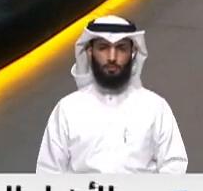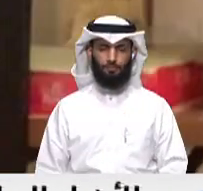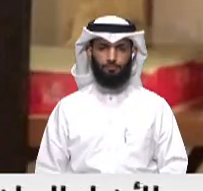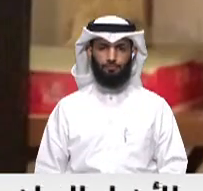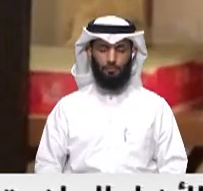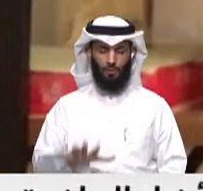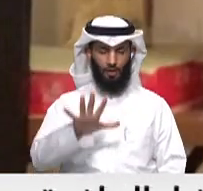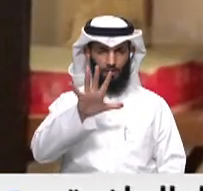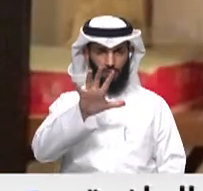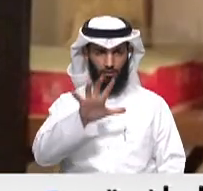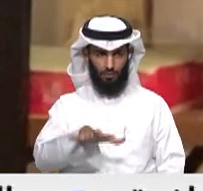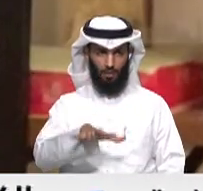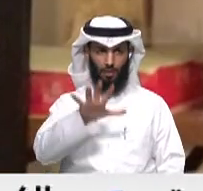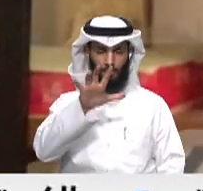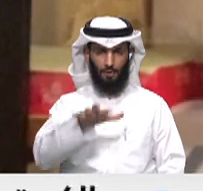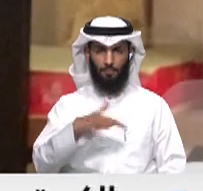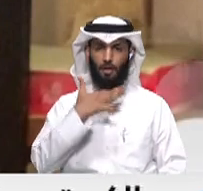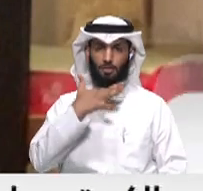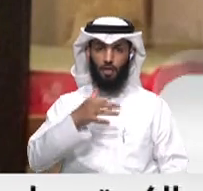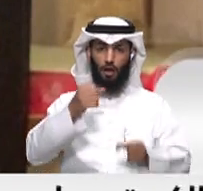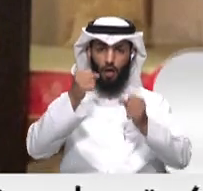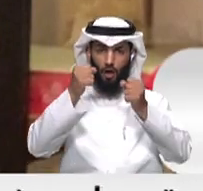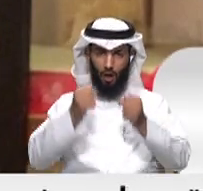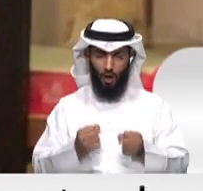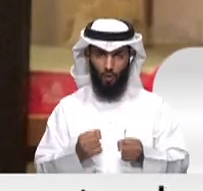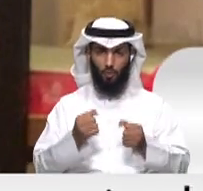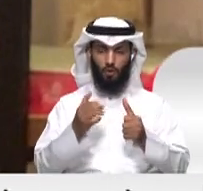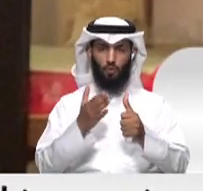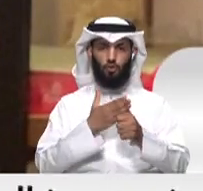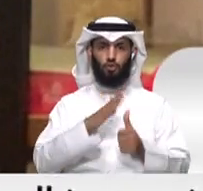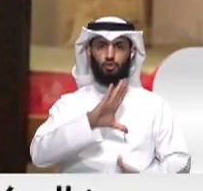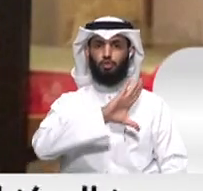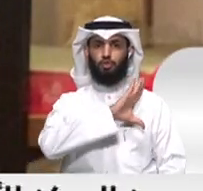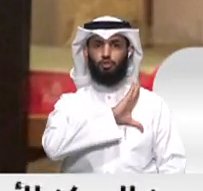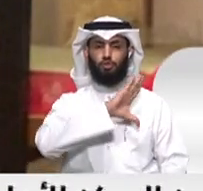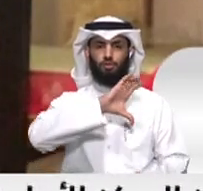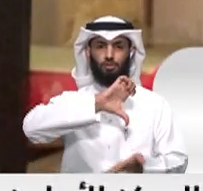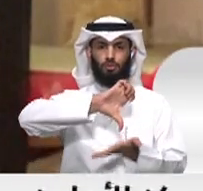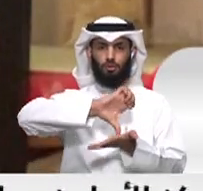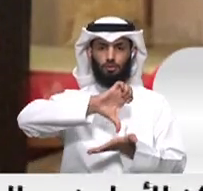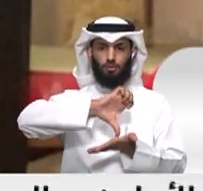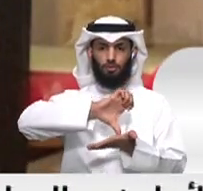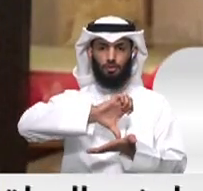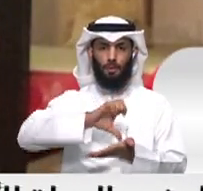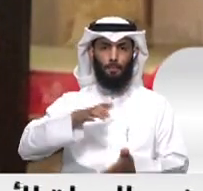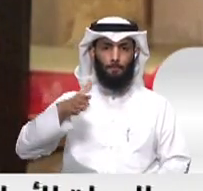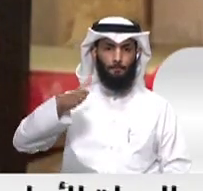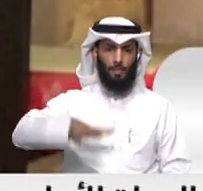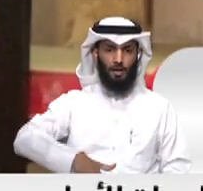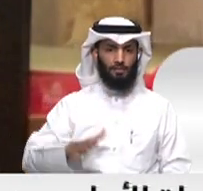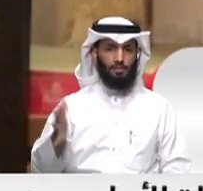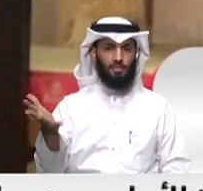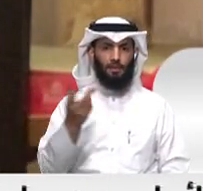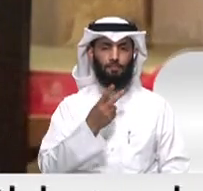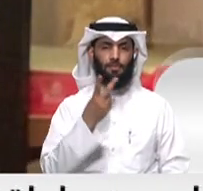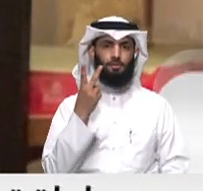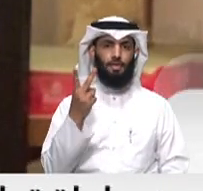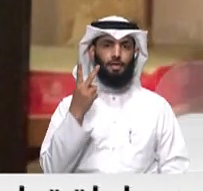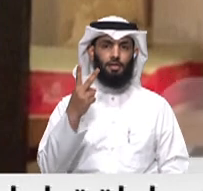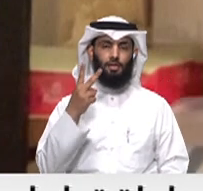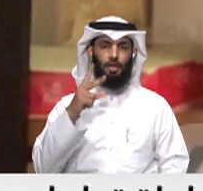نعم، بالنسبة لأهم الخسائر، فأن الجيش الإيراني عندما أعلن عن مقتل 2 من رجاله في هذه